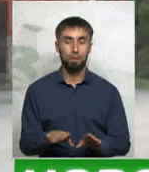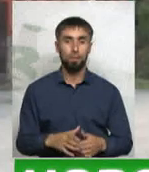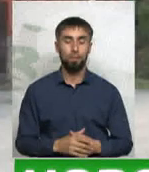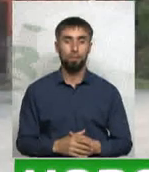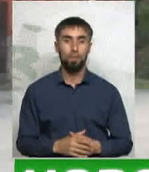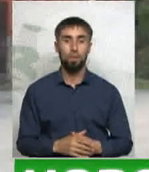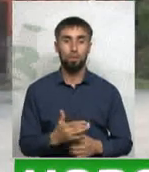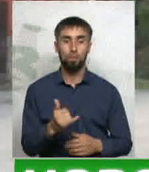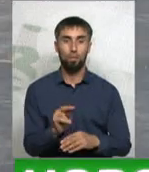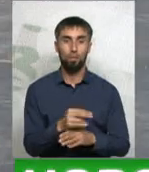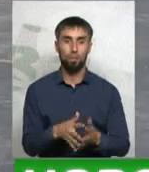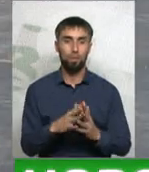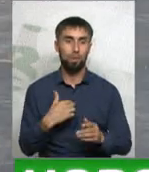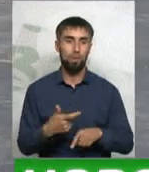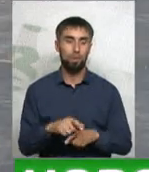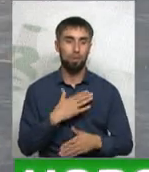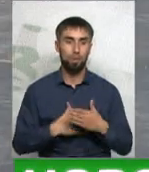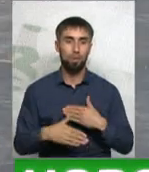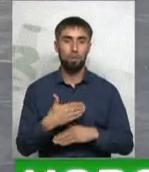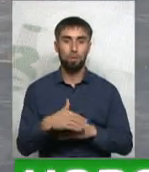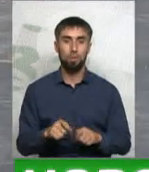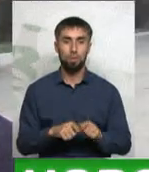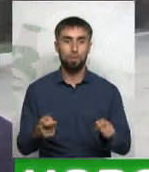мяч, мяч, мяч,